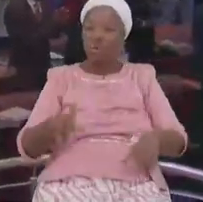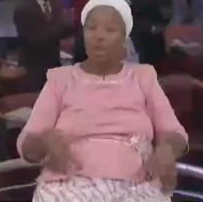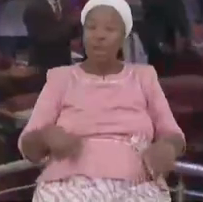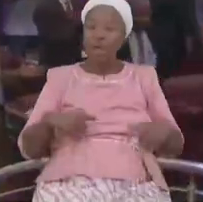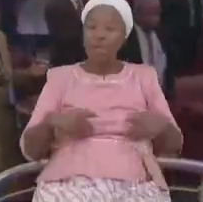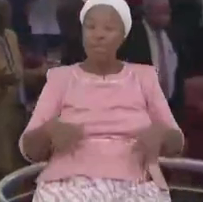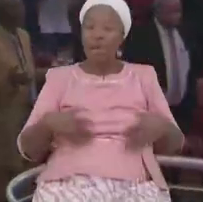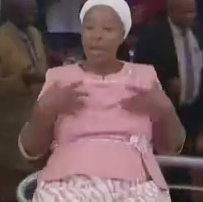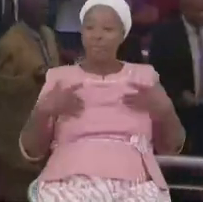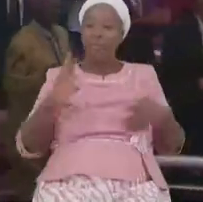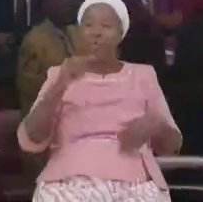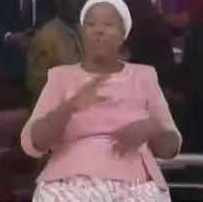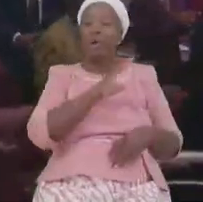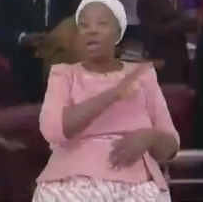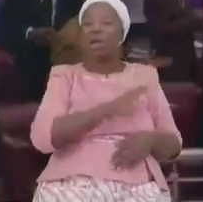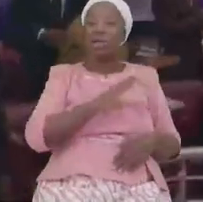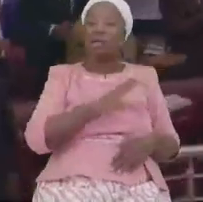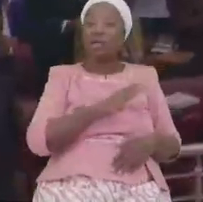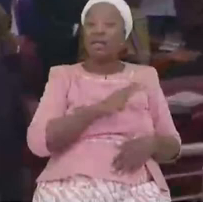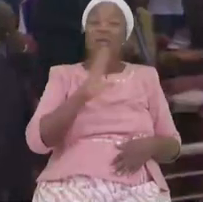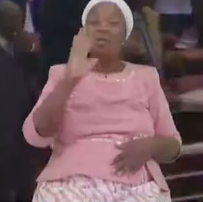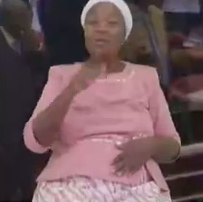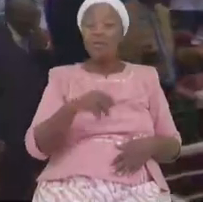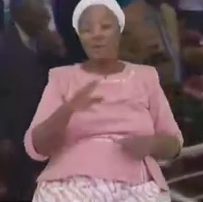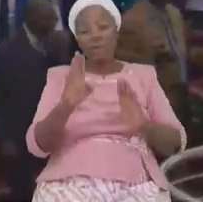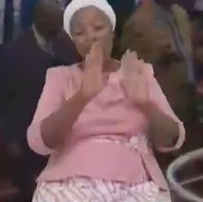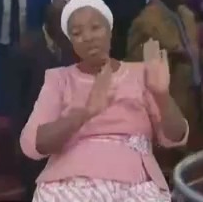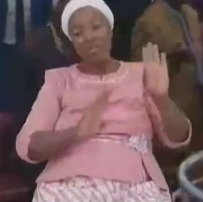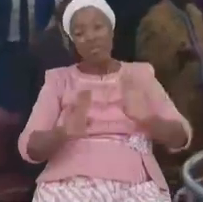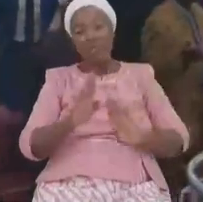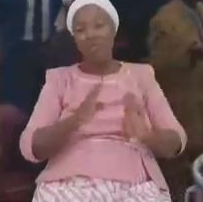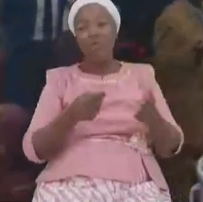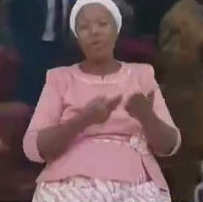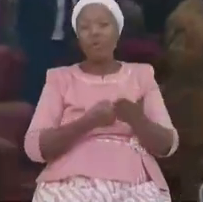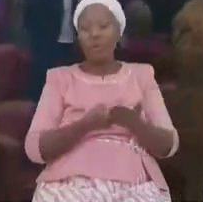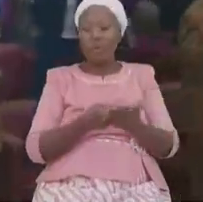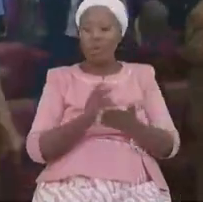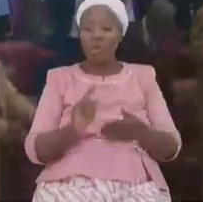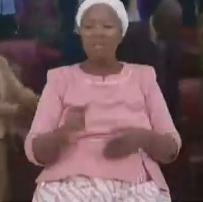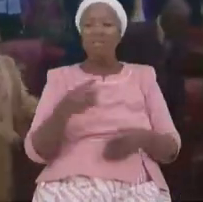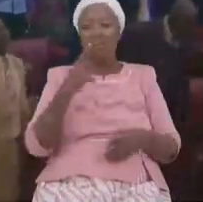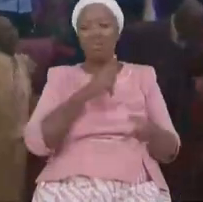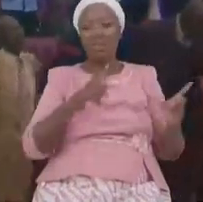ton caractère, ton comportement. Saint, parle au Seigneur.